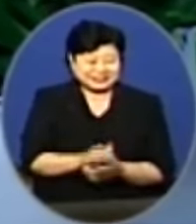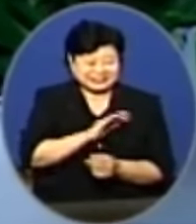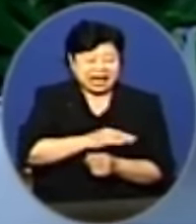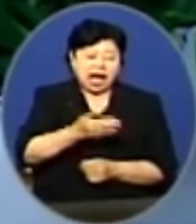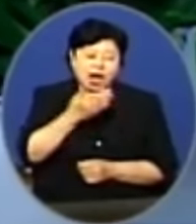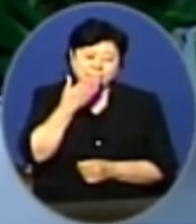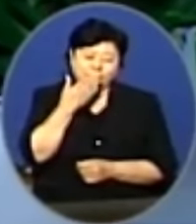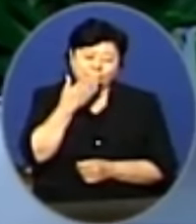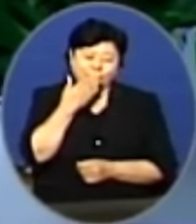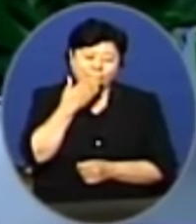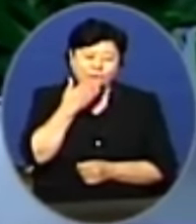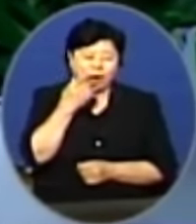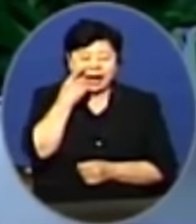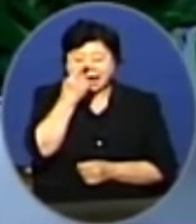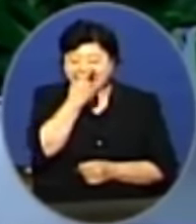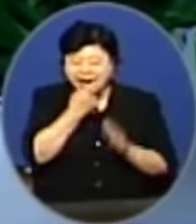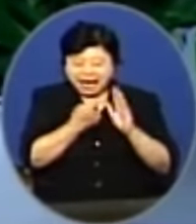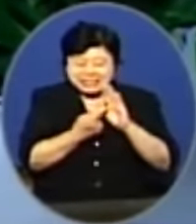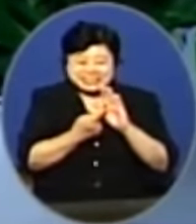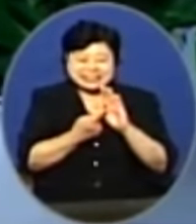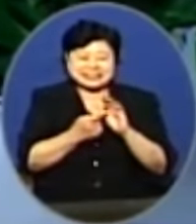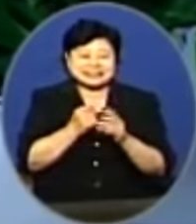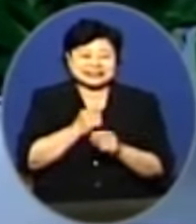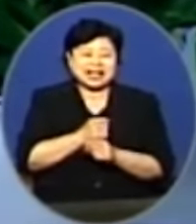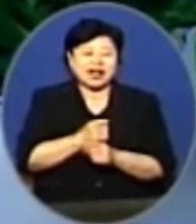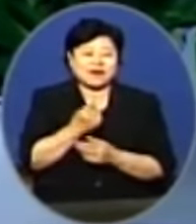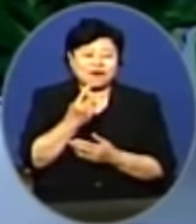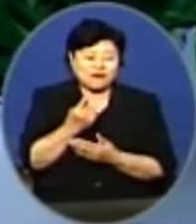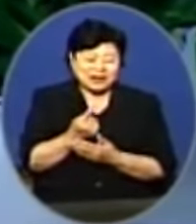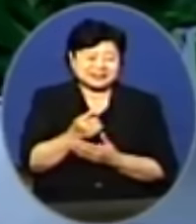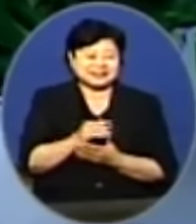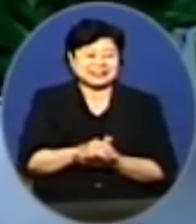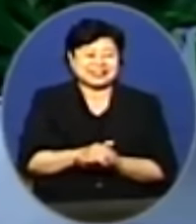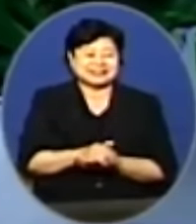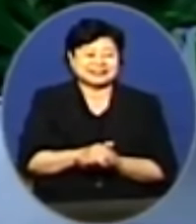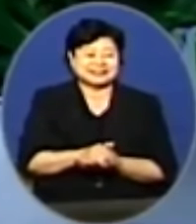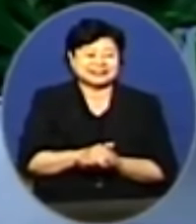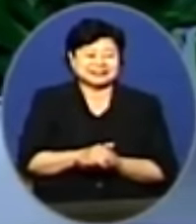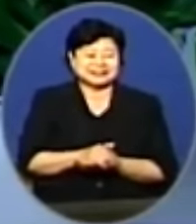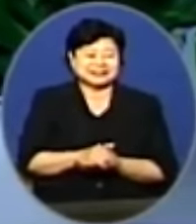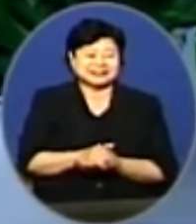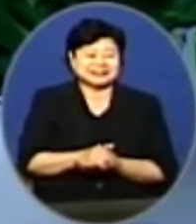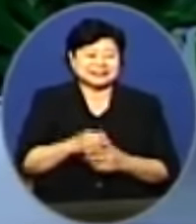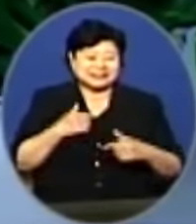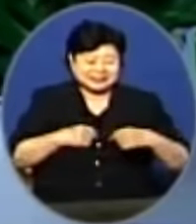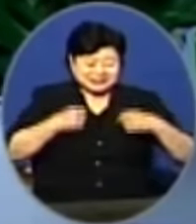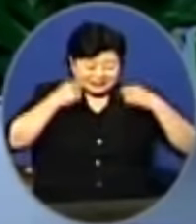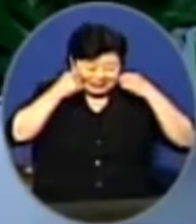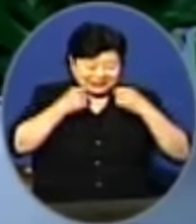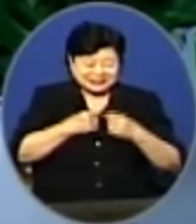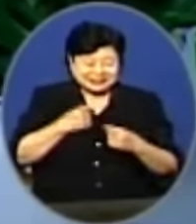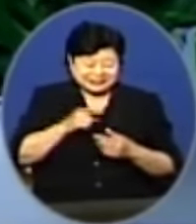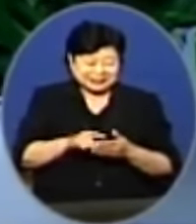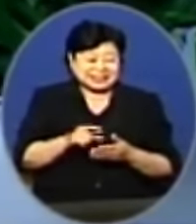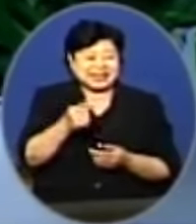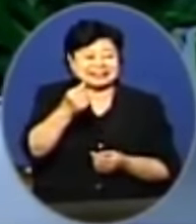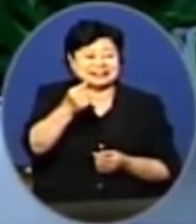받고 간증도 사람들 앞에 싸고 굉장히 즐거운 시간을 가졌었습니다.